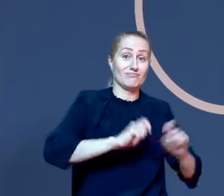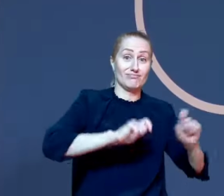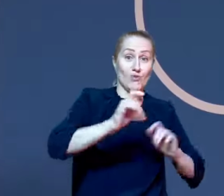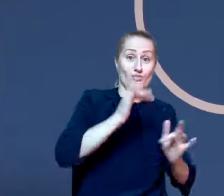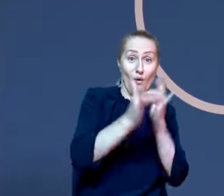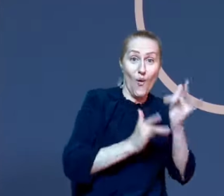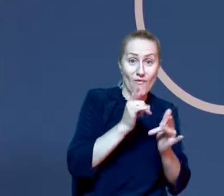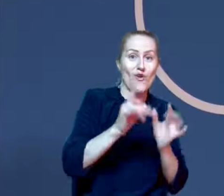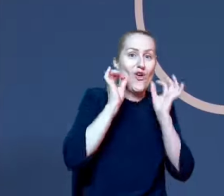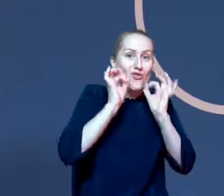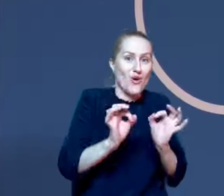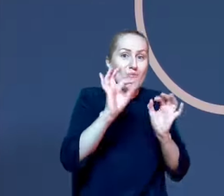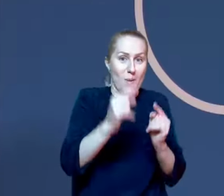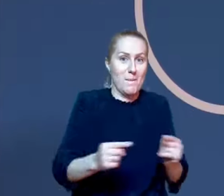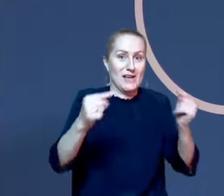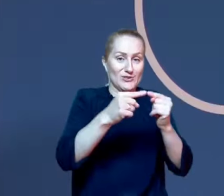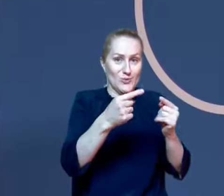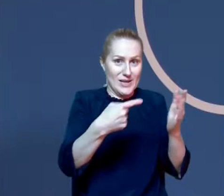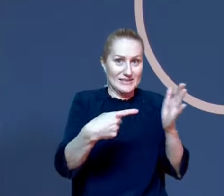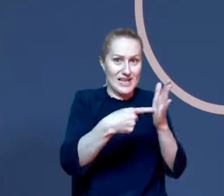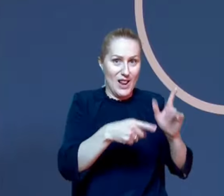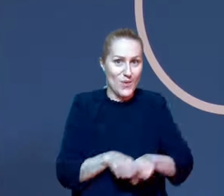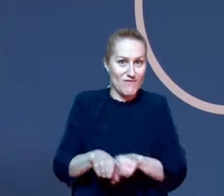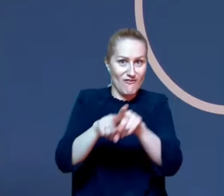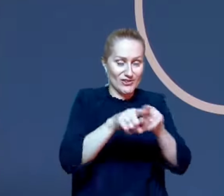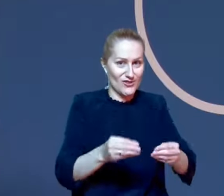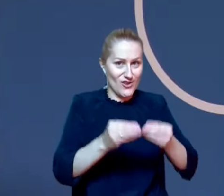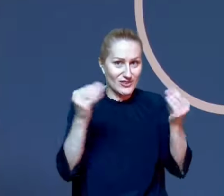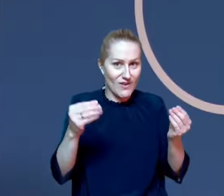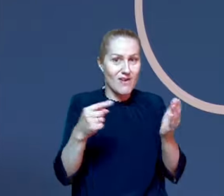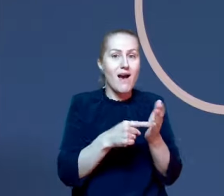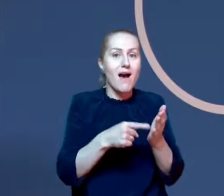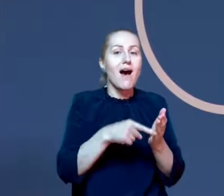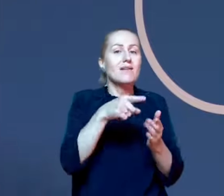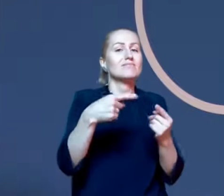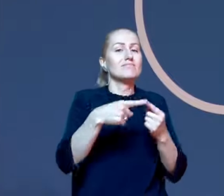fajnie, bo to się bardzo dobrze wpisuje w cele zrównoważonego rozwoju, o czym mówiła pani